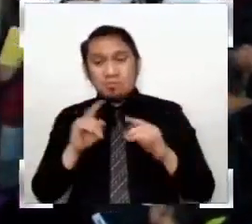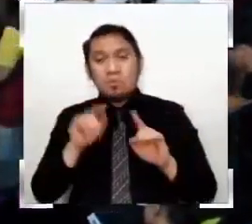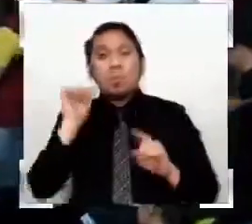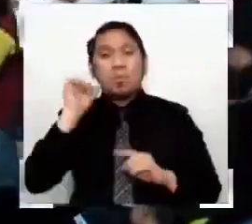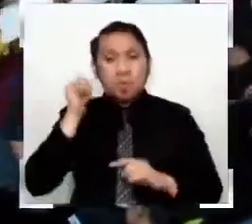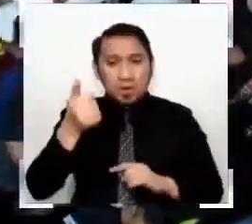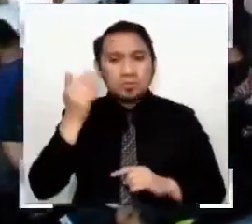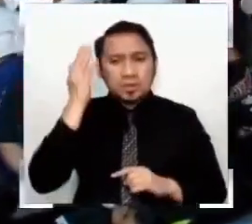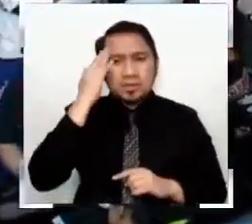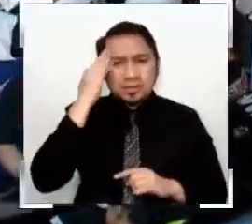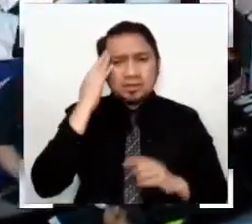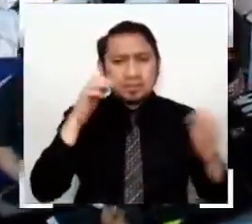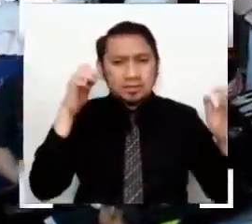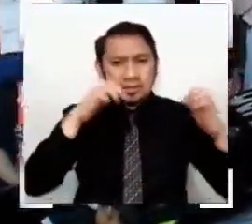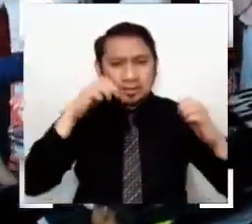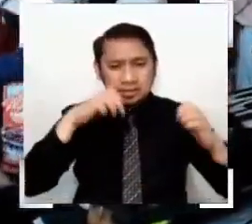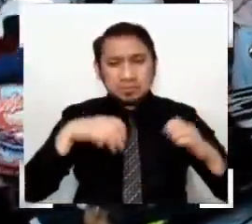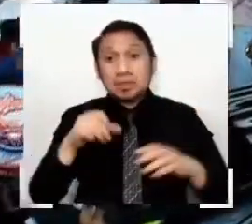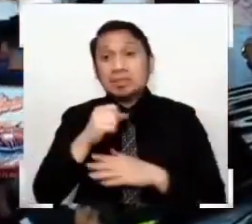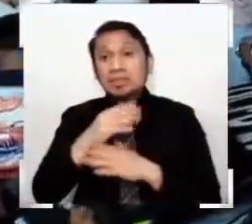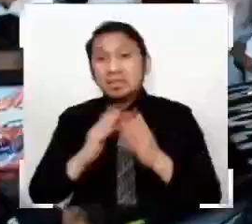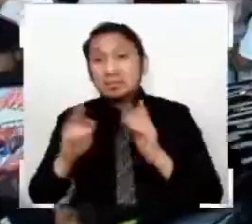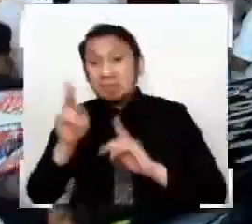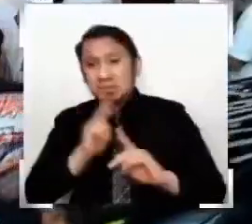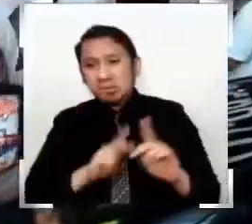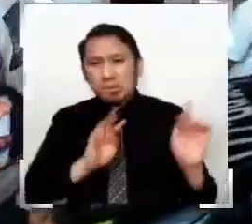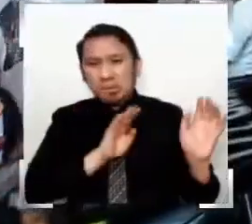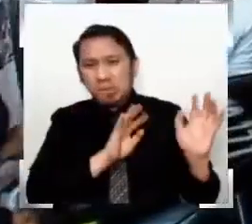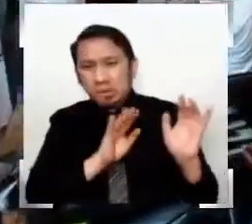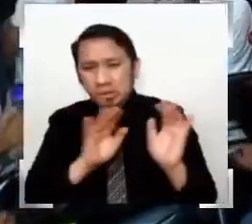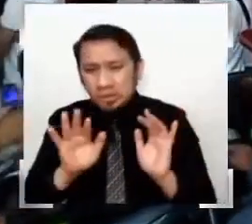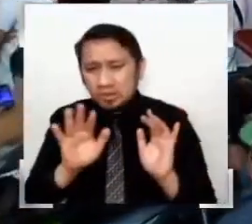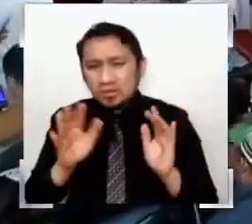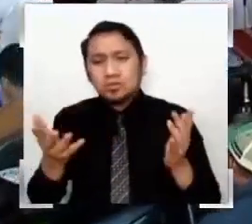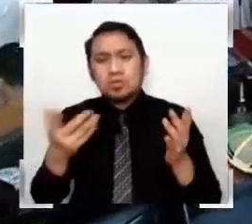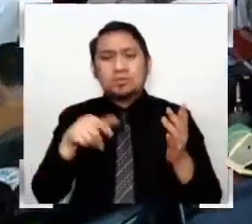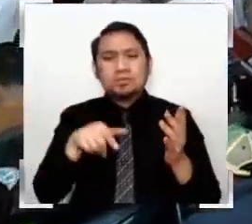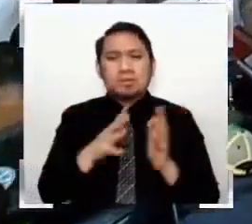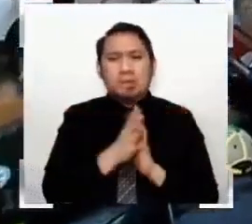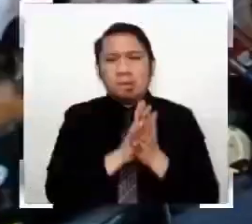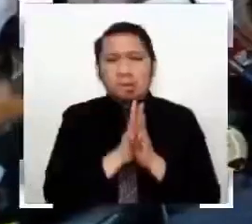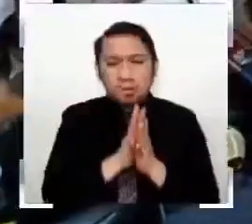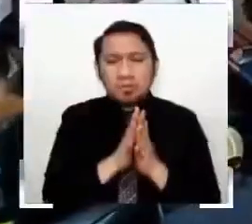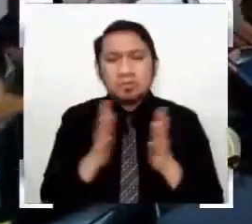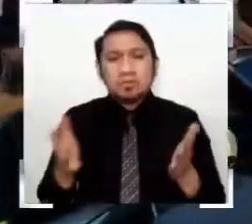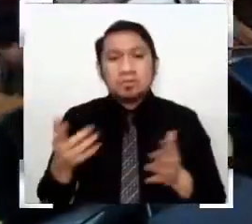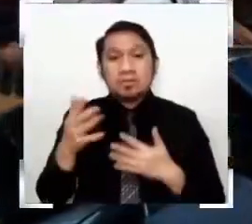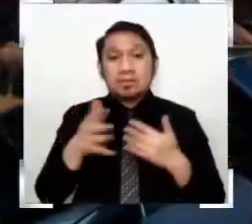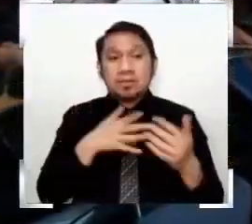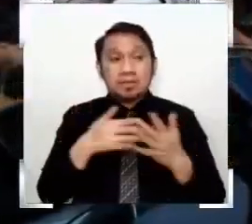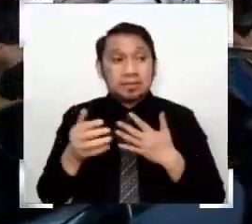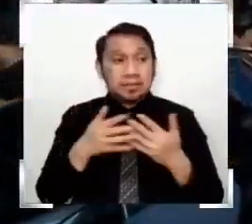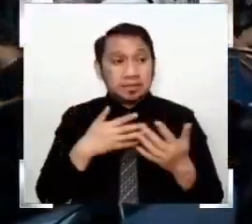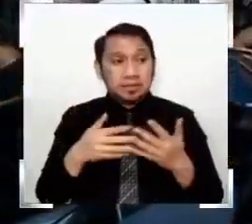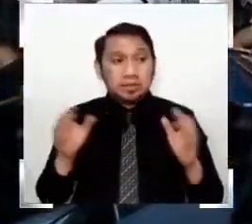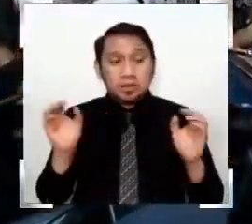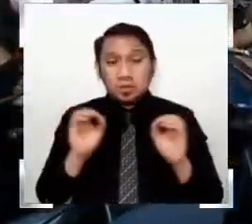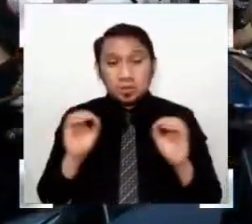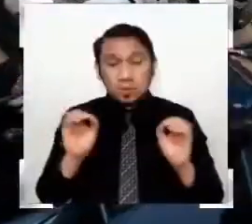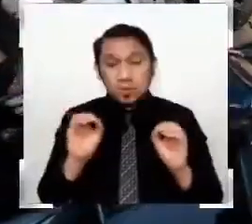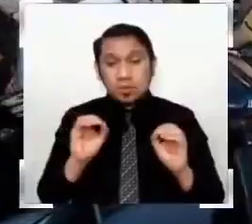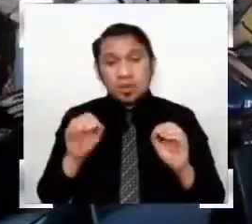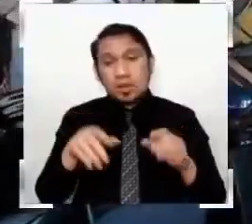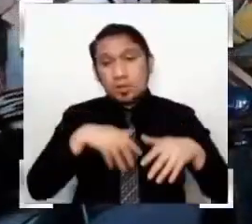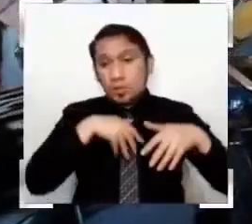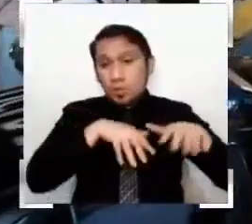iba po ay umiiwas sa dagsa ng mga deboto at dagsa ng mga tao dahil kahit nga po walang traslasyon at walang